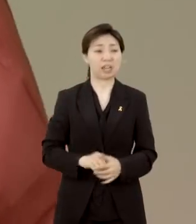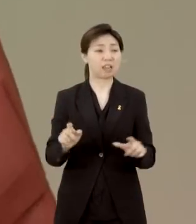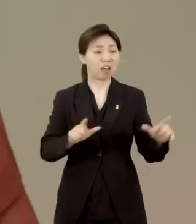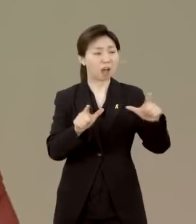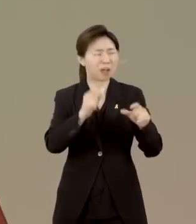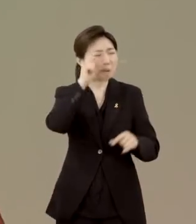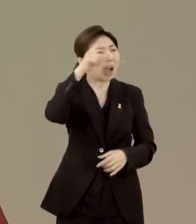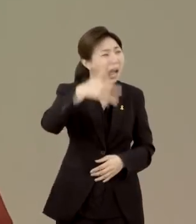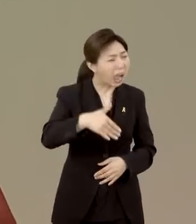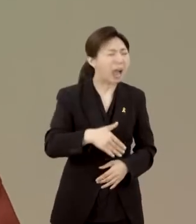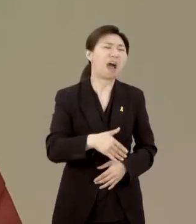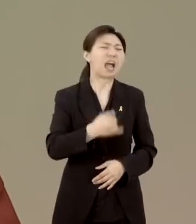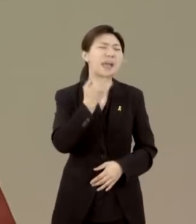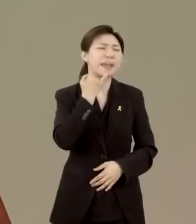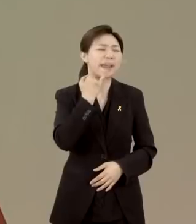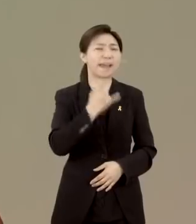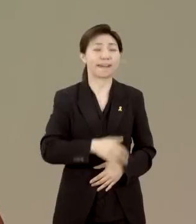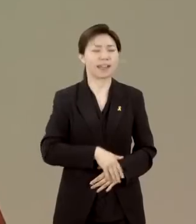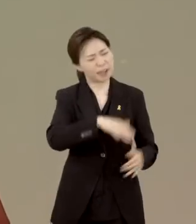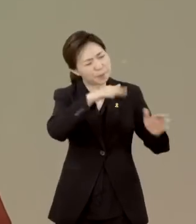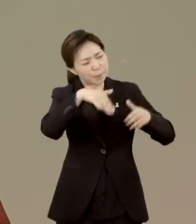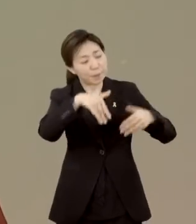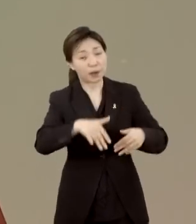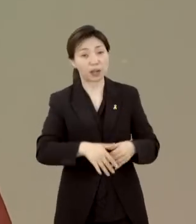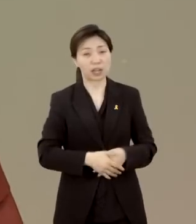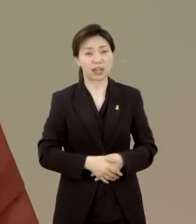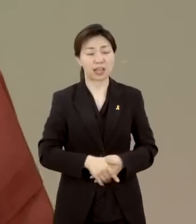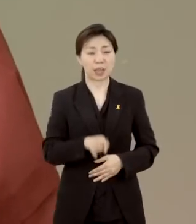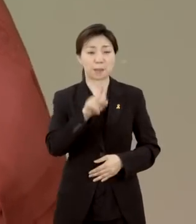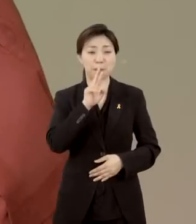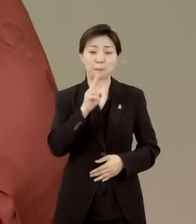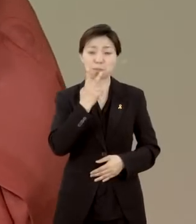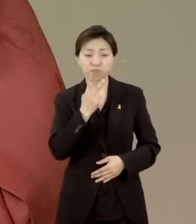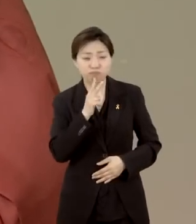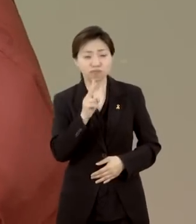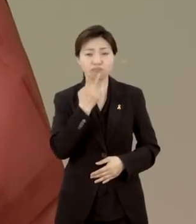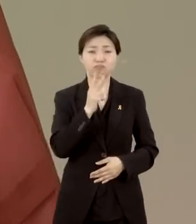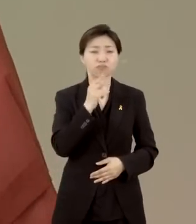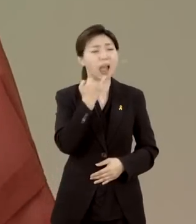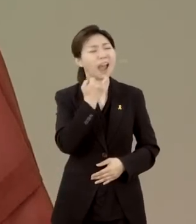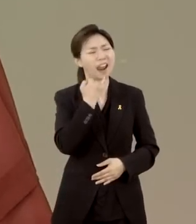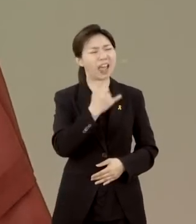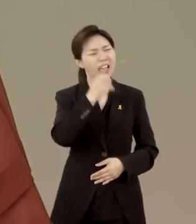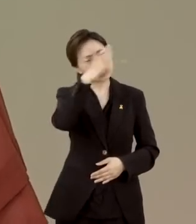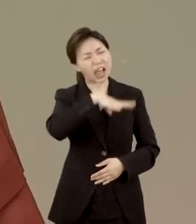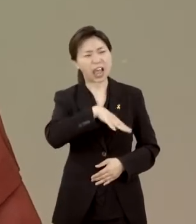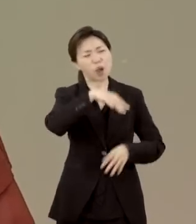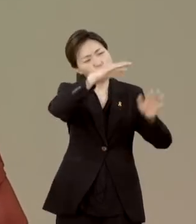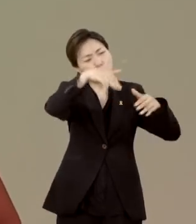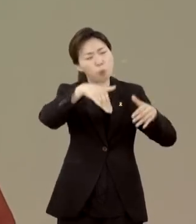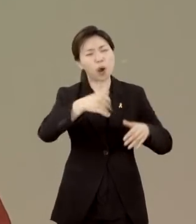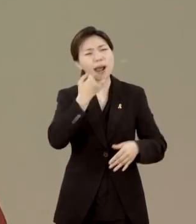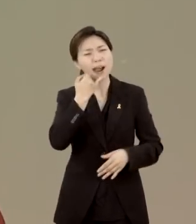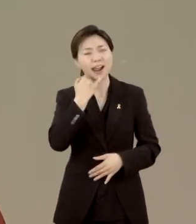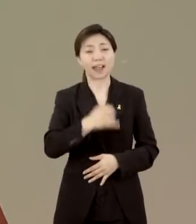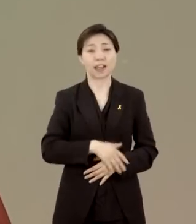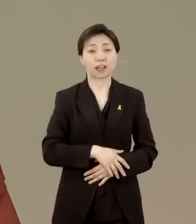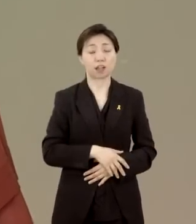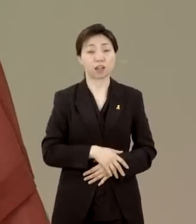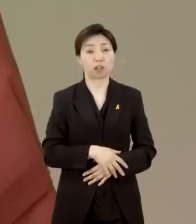뭐 못 깨달을 수도 있지 괜찮아요 아이 말이라는게 뭐 조금 뭐 뒤집을 수도 있고 하는 거죠 뭐 나쁜 것도